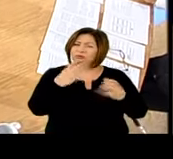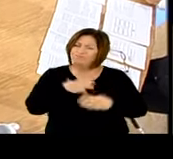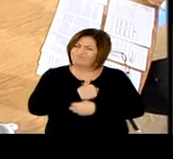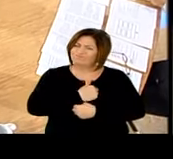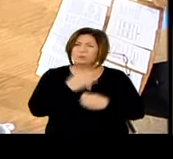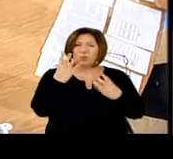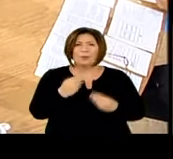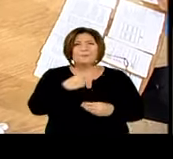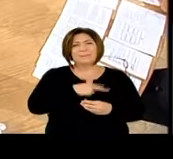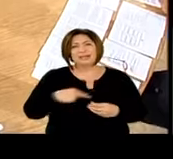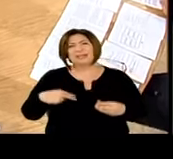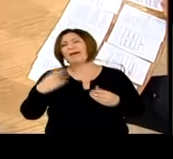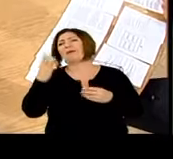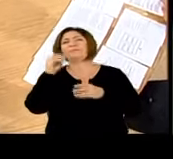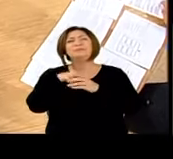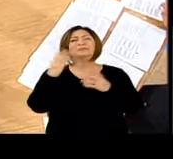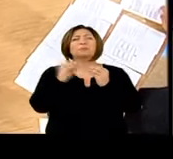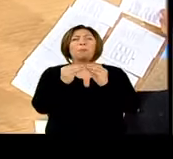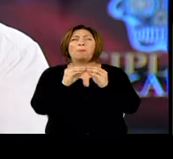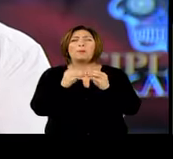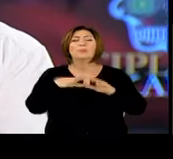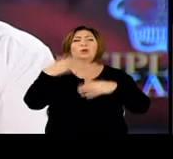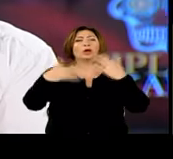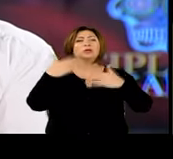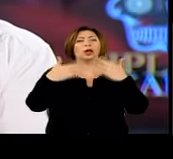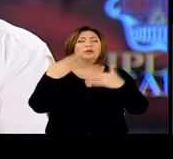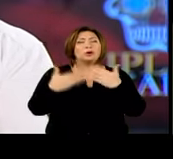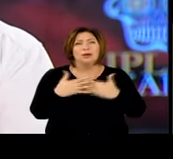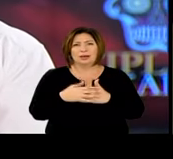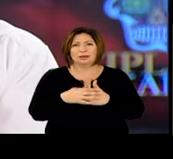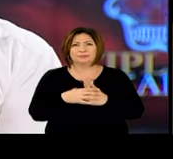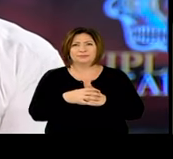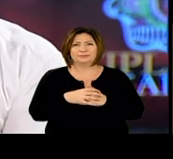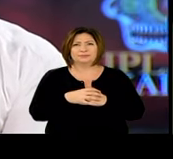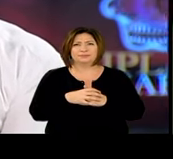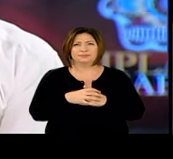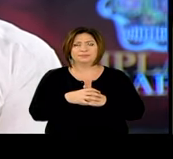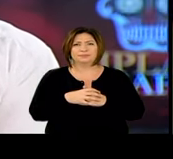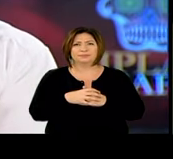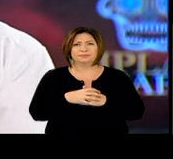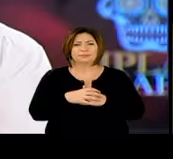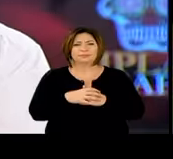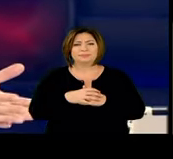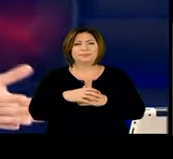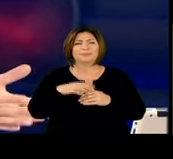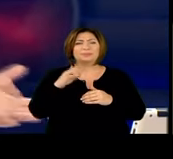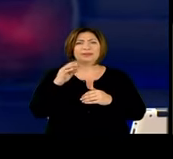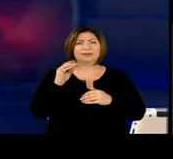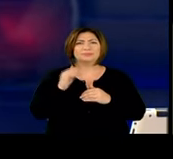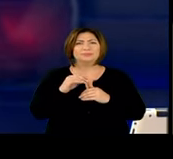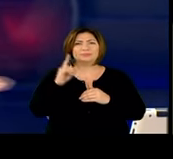zaman belediye zabıta derken diğer kebapçılar gibi. Sonra... Şimdi bu bir de birisi,